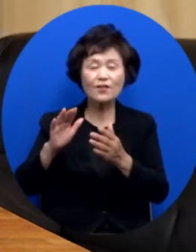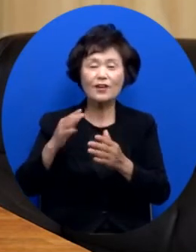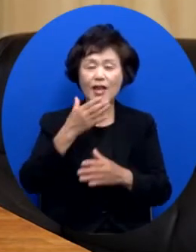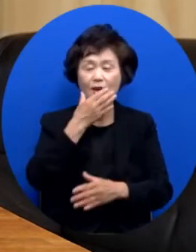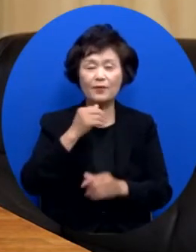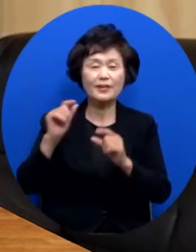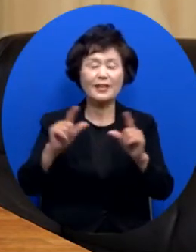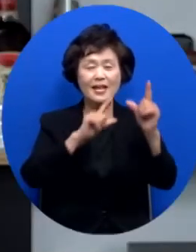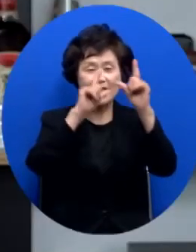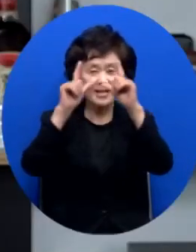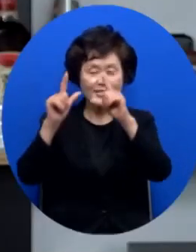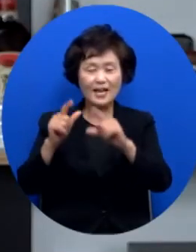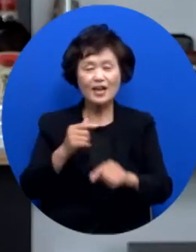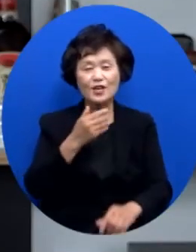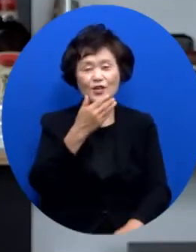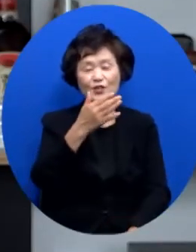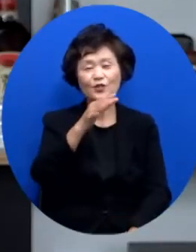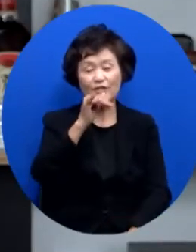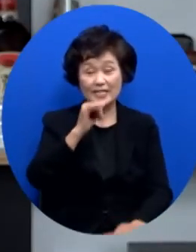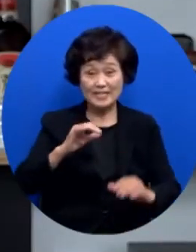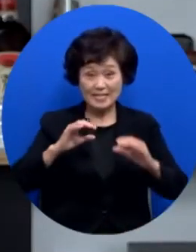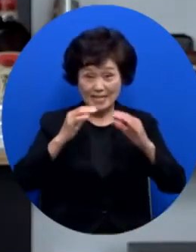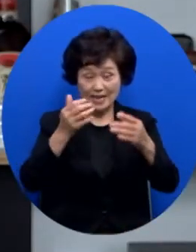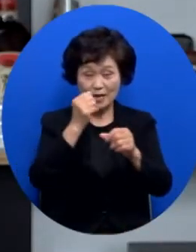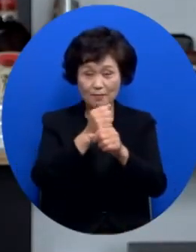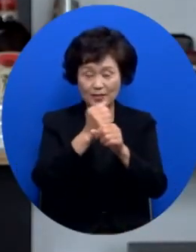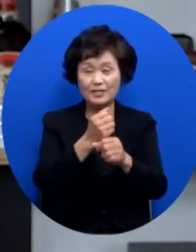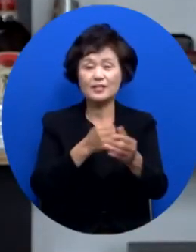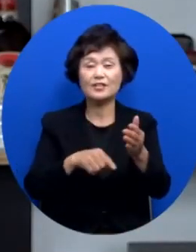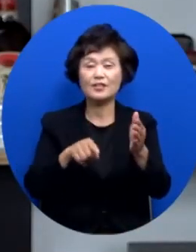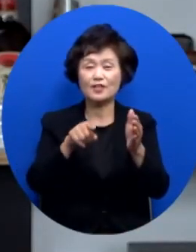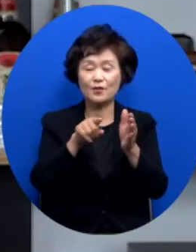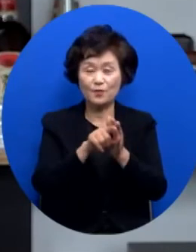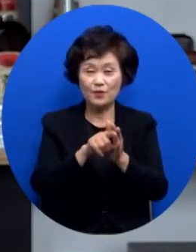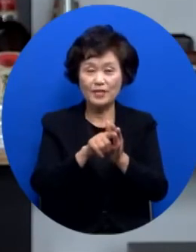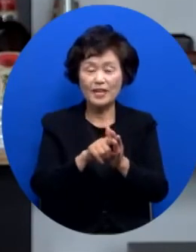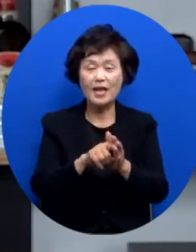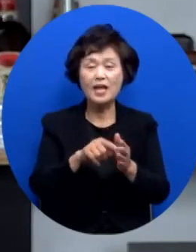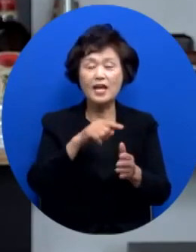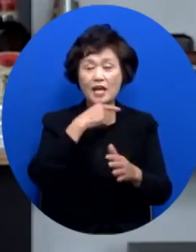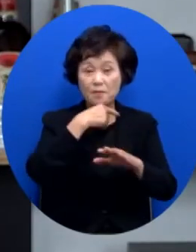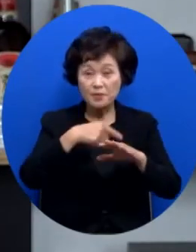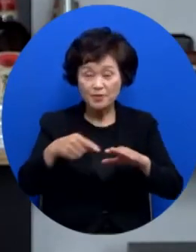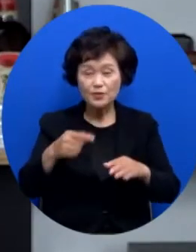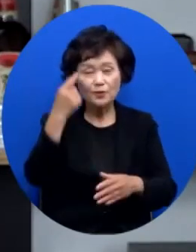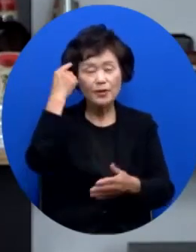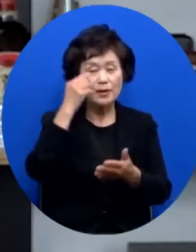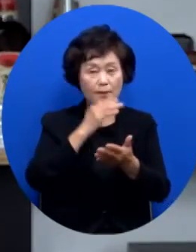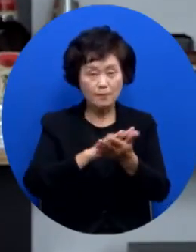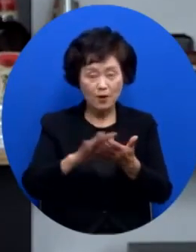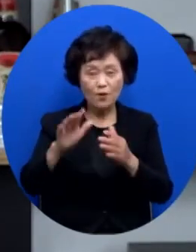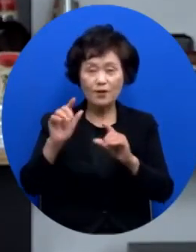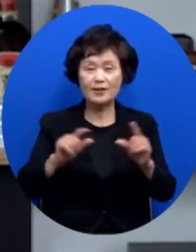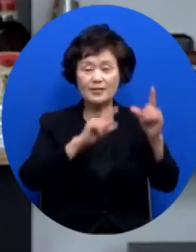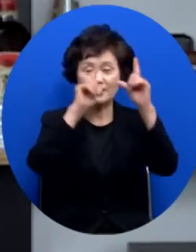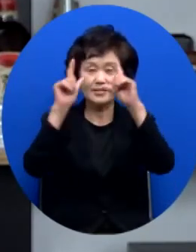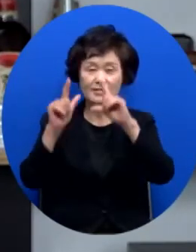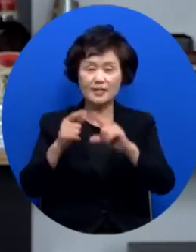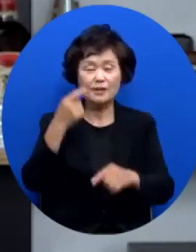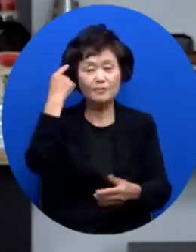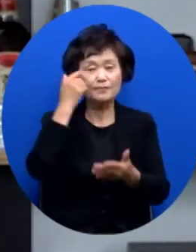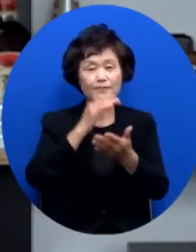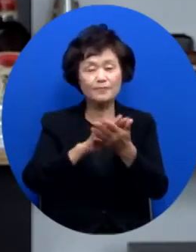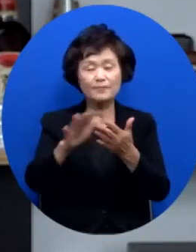금수강산을 만들기 위해서 현재 우리 기성인들이 정말 민족의 평화, 그리고 우리 삶의 평화를 위해서